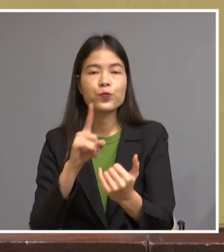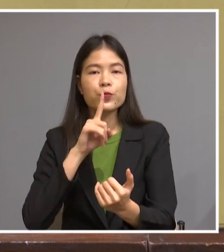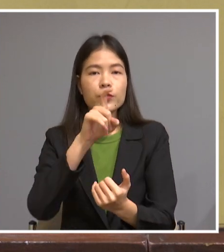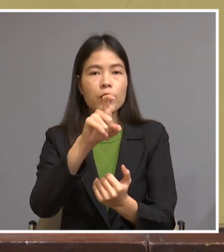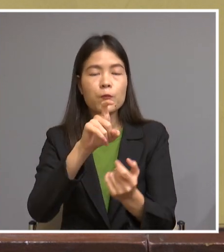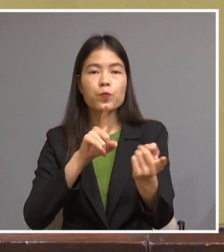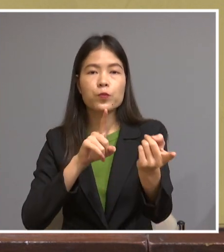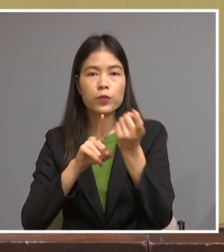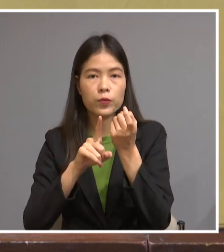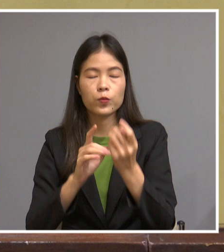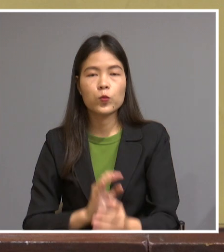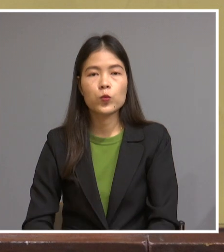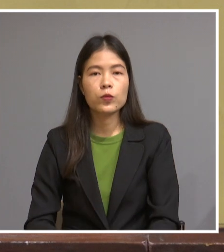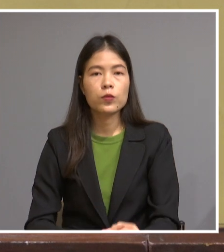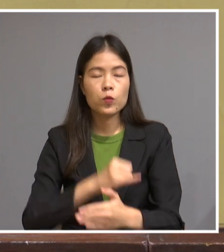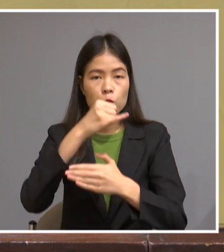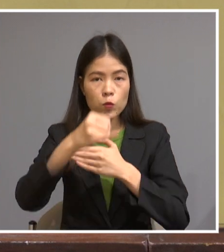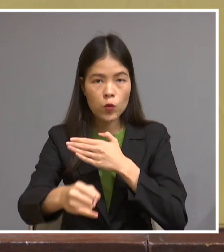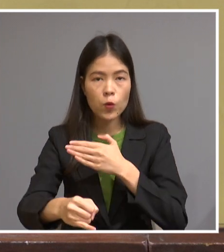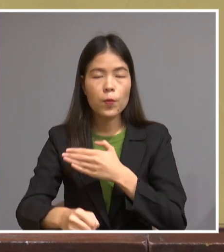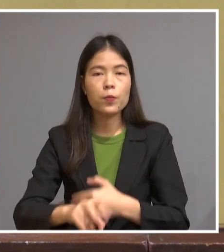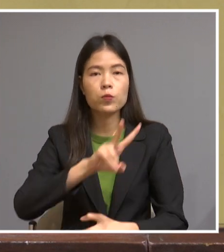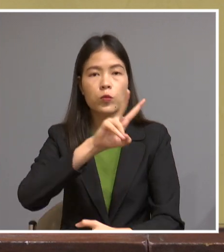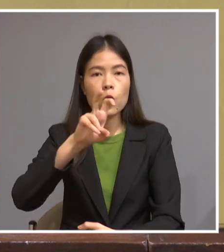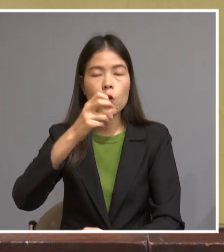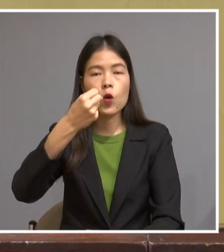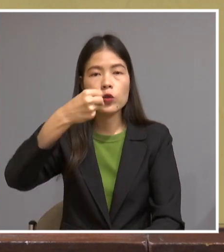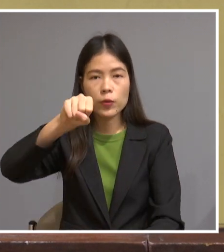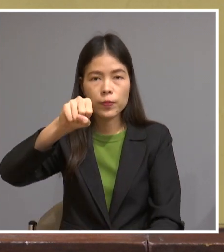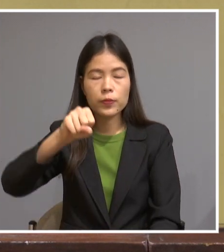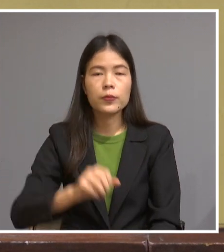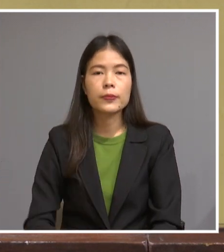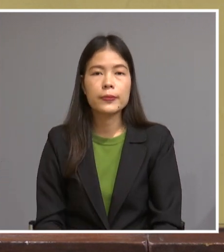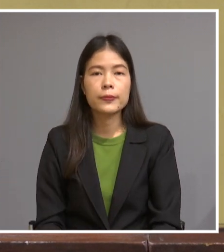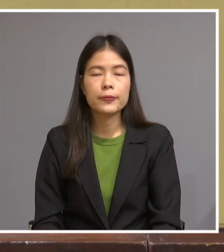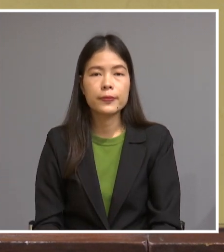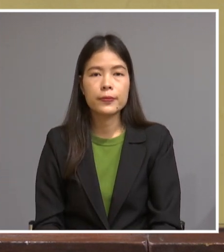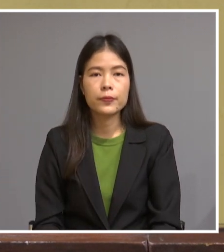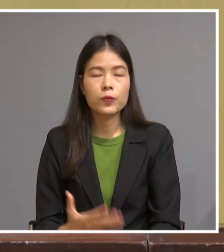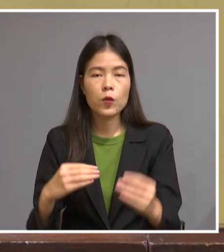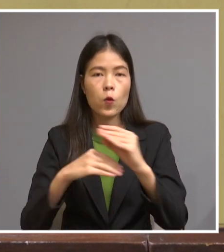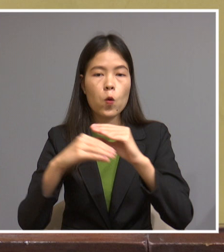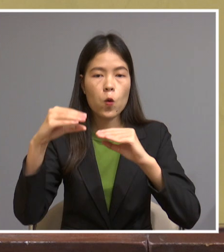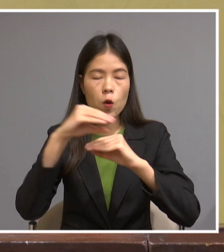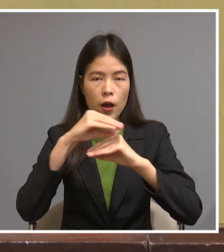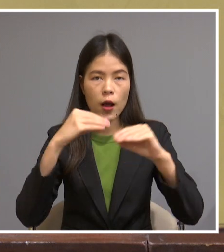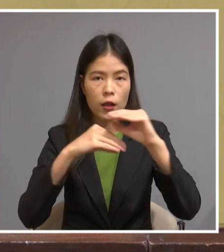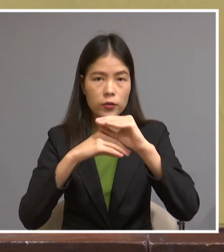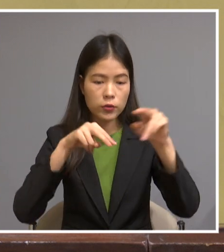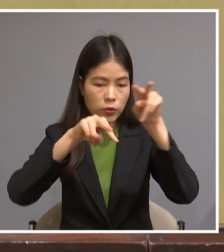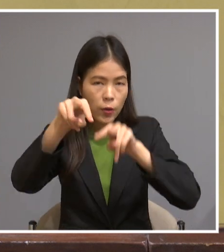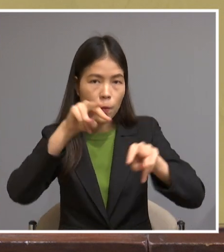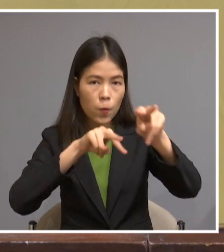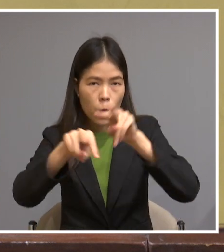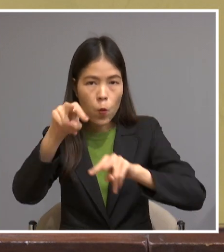ทูยากเฉพาะที่ 210 เรื่องคามคบหน้าในการขอสร้างโครงการสำรวแลวออกแบบทางหลวง 4